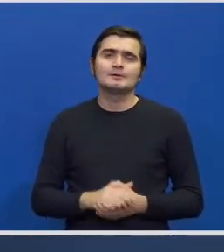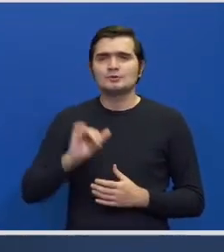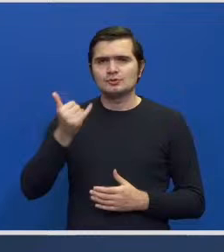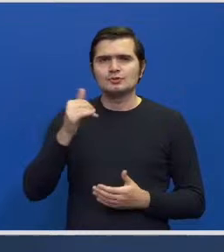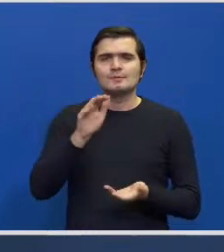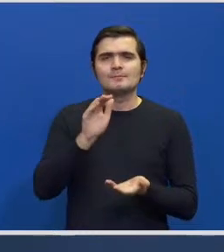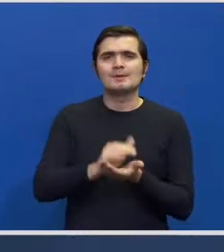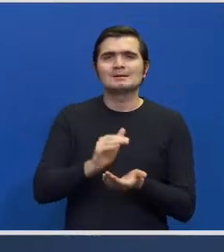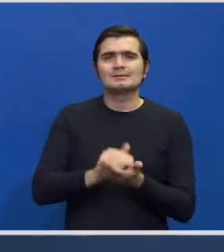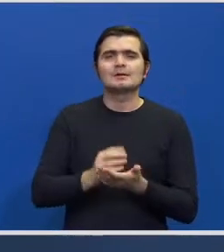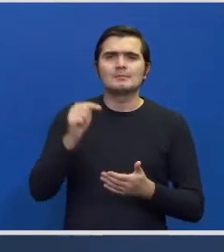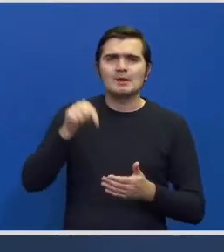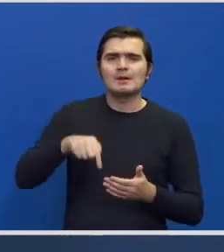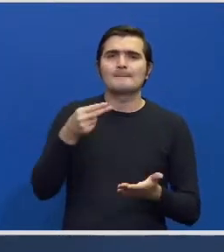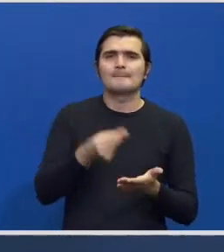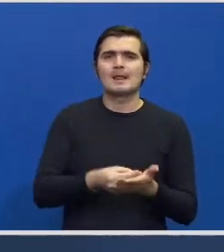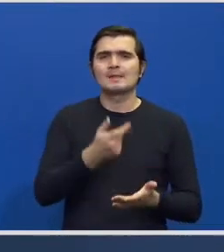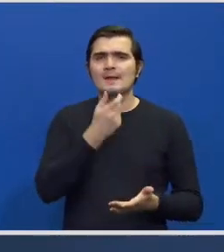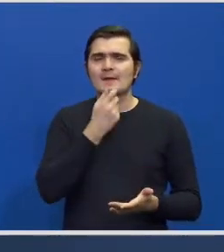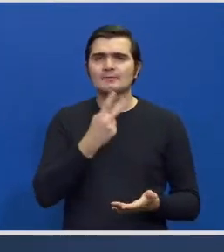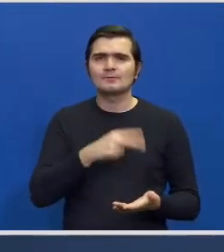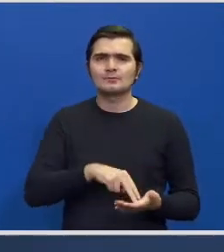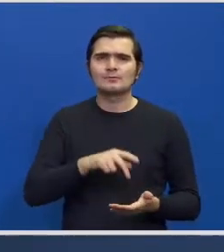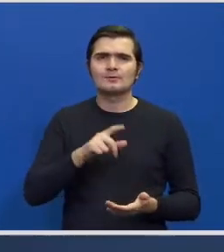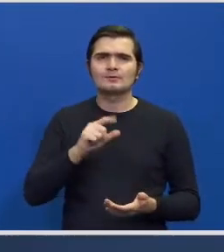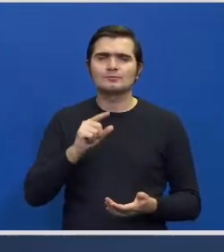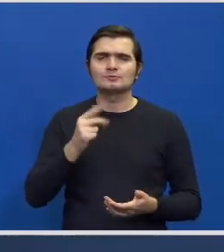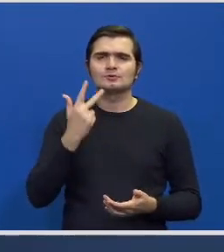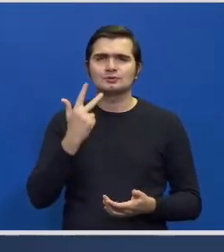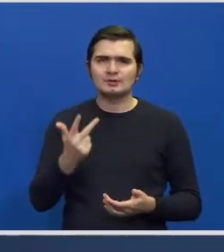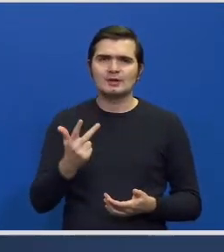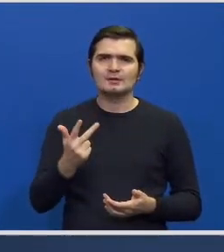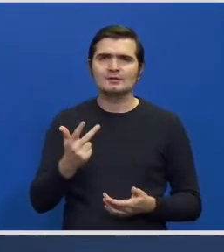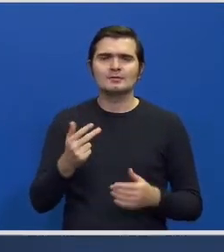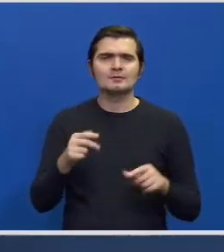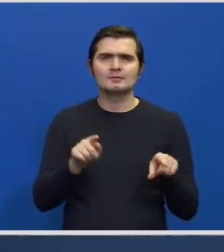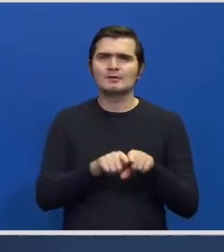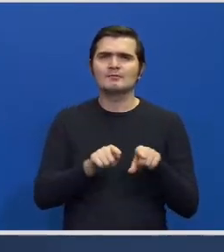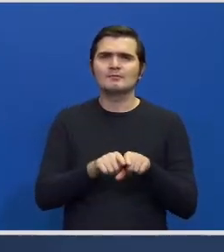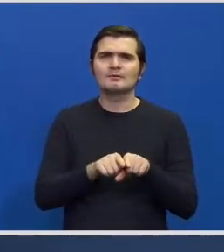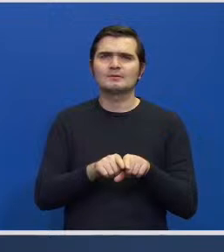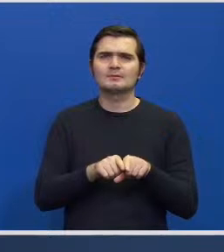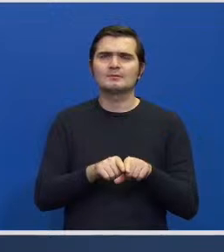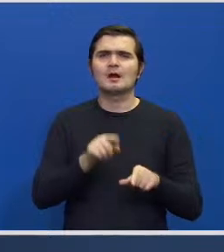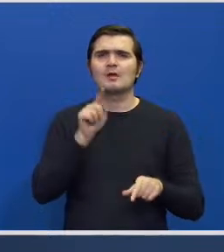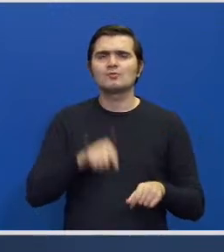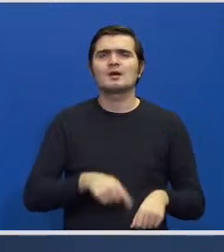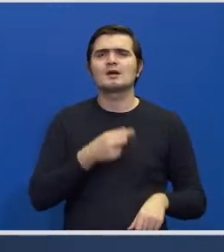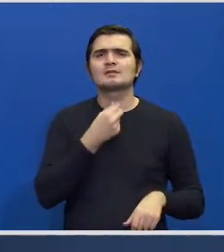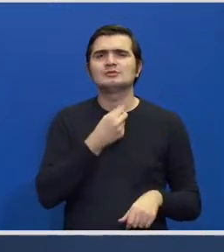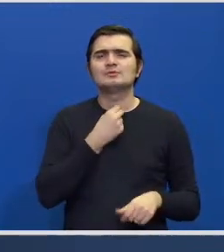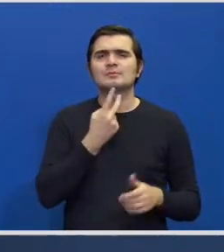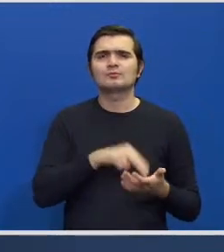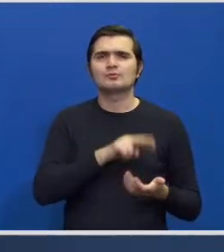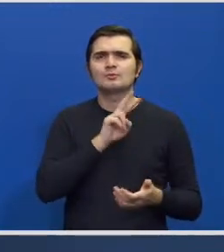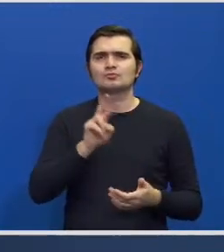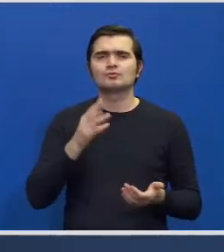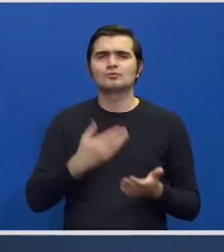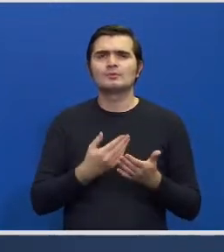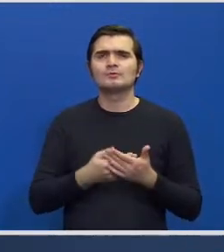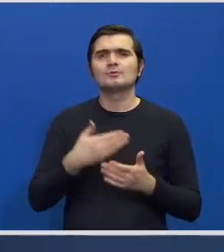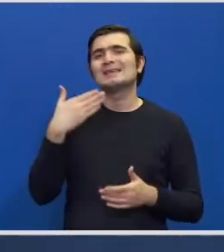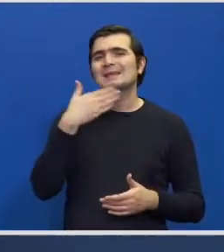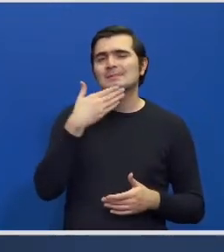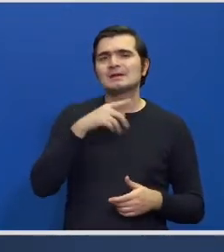2022. Menținerea în plată în anul 2023 la nivelul aferent lunii